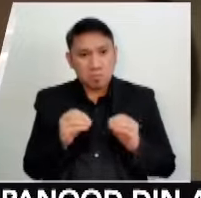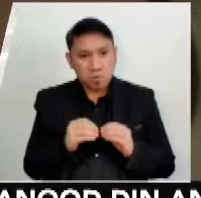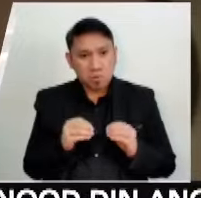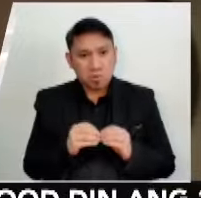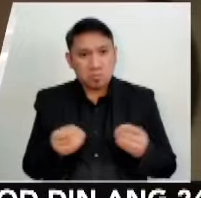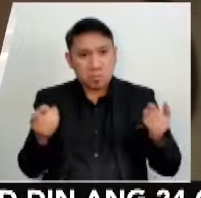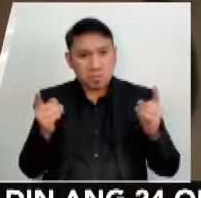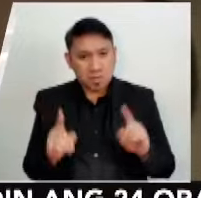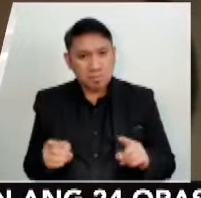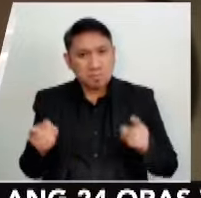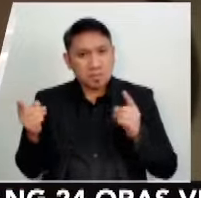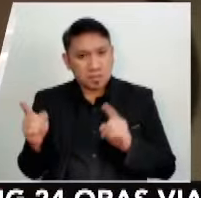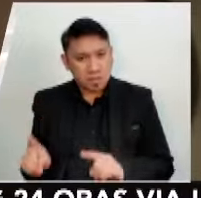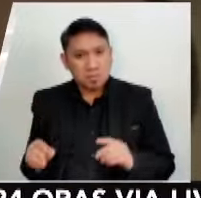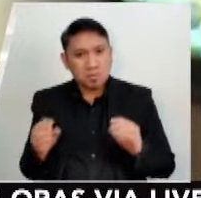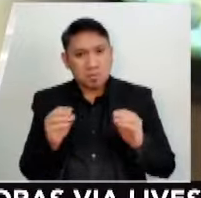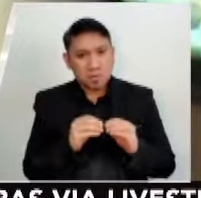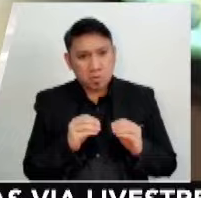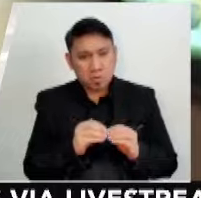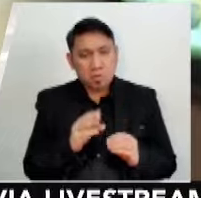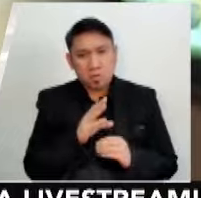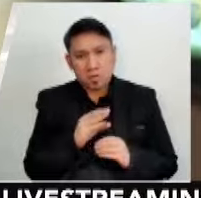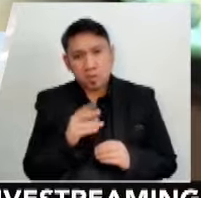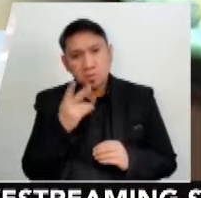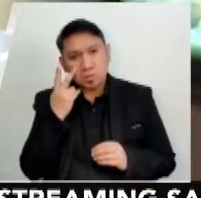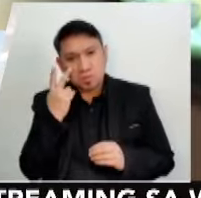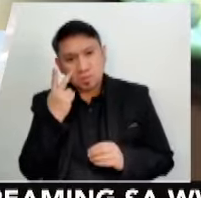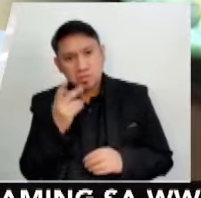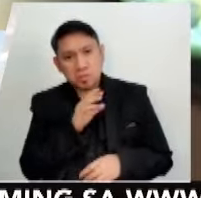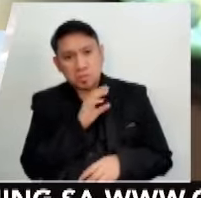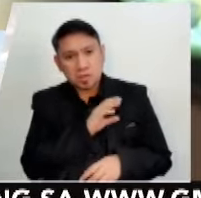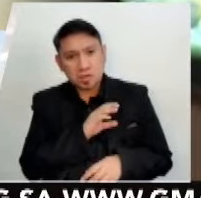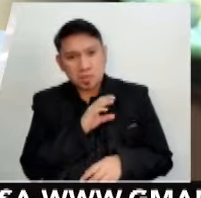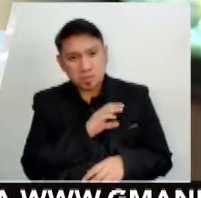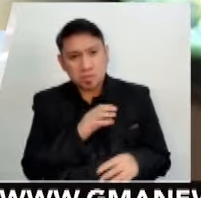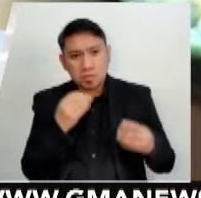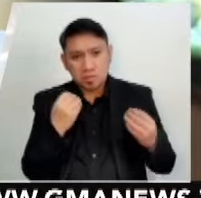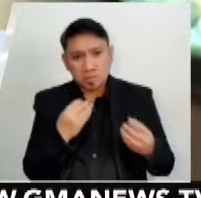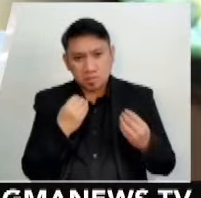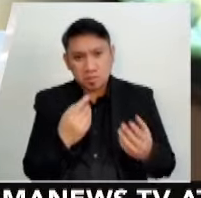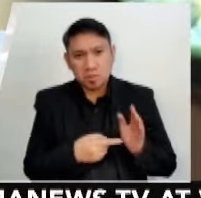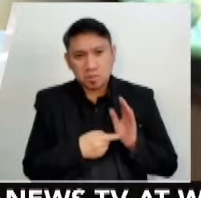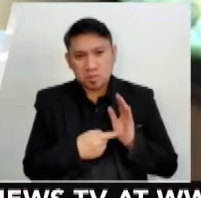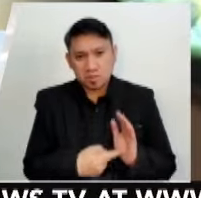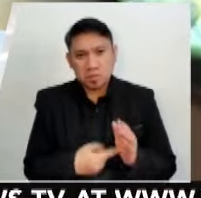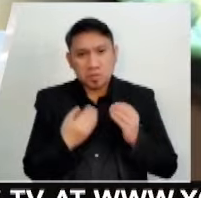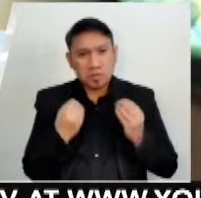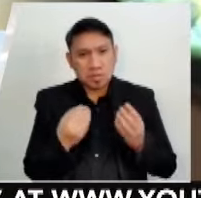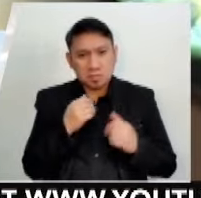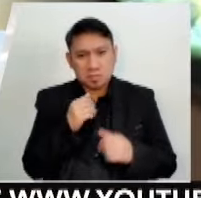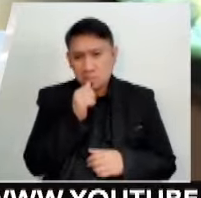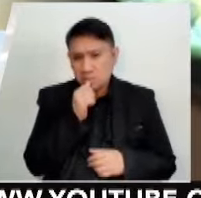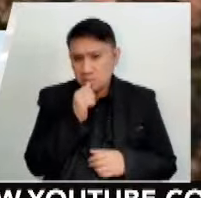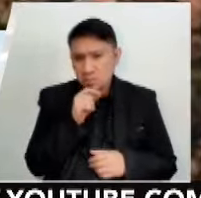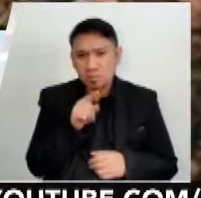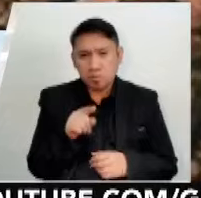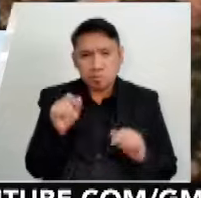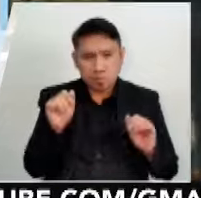mas makikilala pa nila yung mga characters. Marami pang mga revelations or marami pang mga sikreto na aabangan yung mga